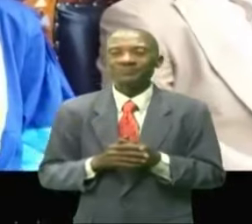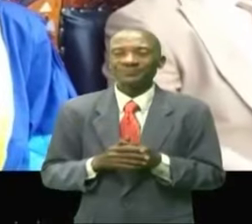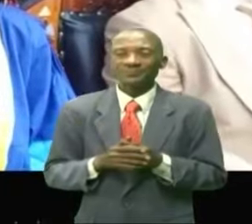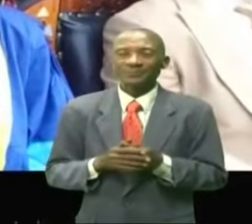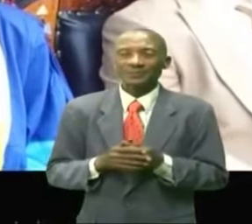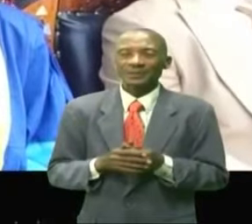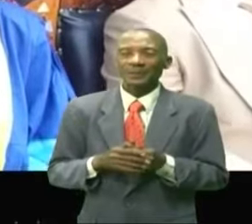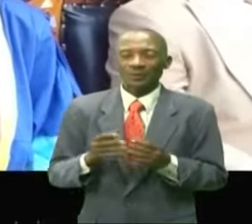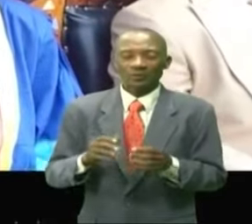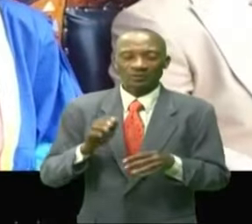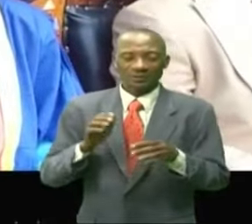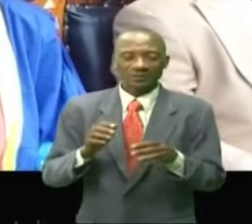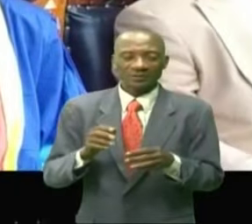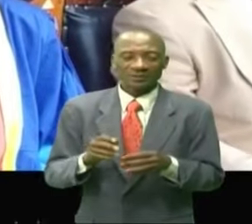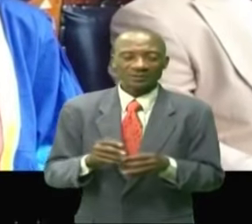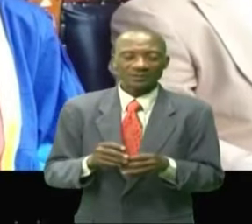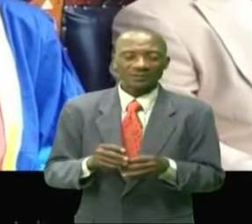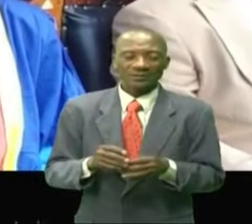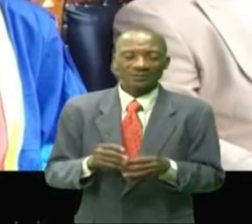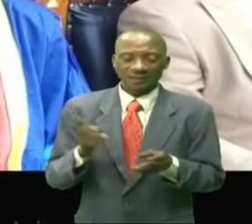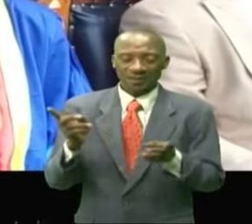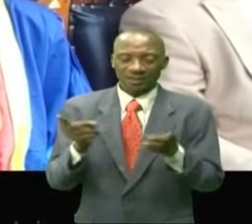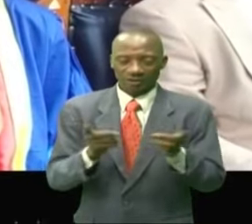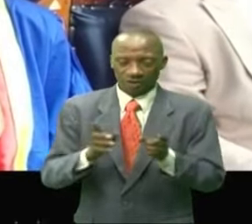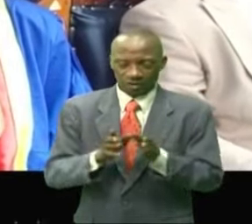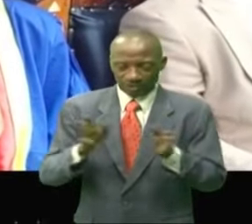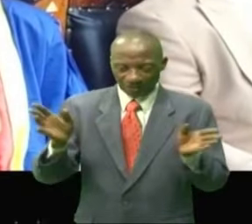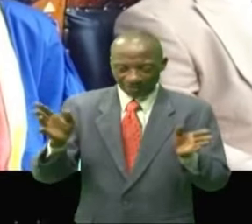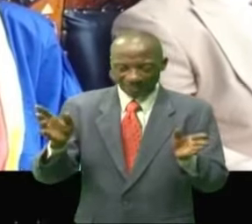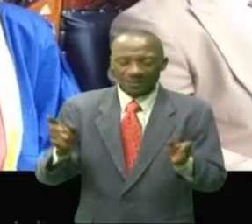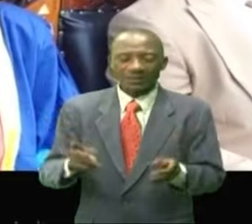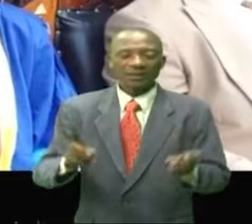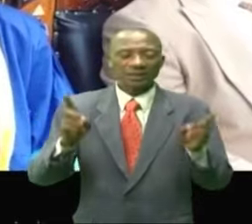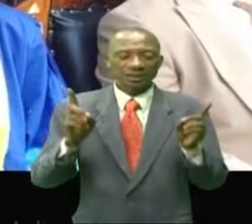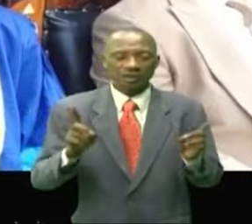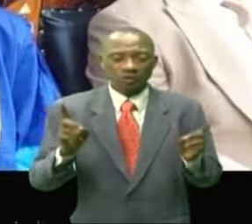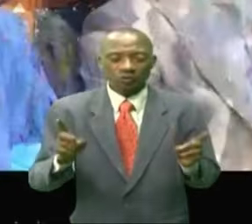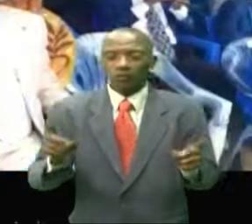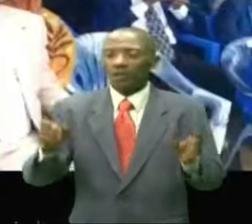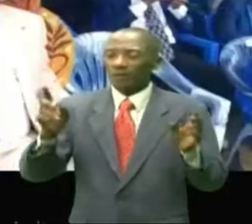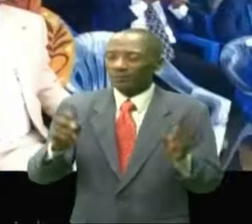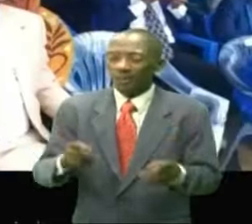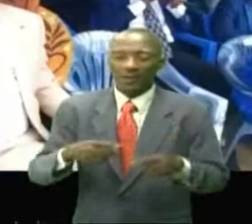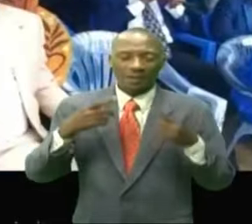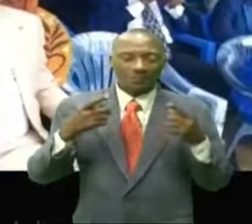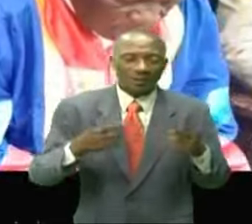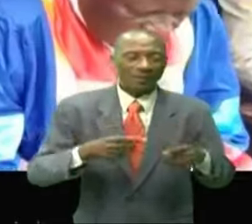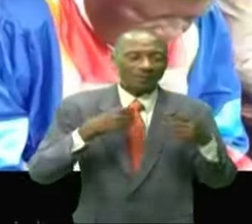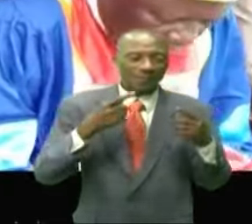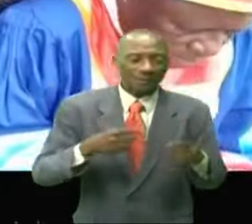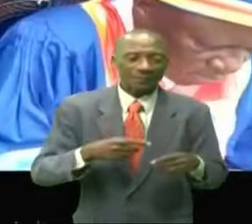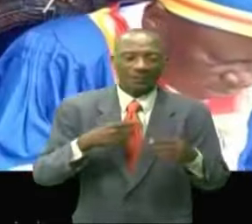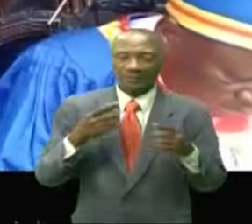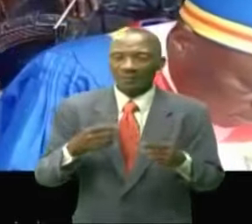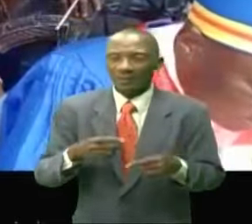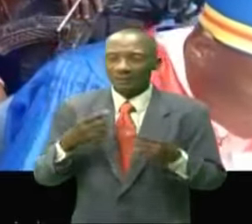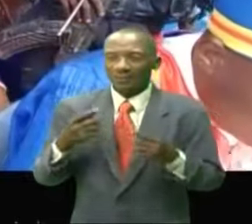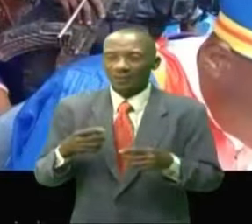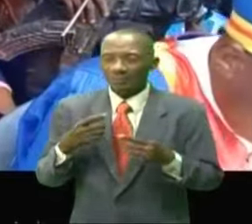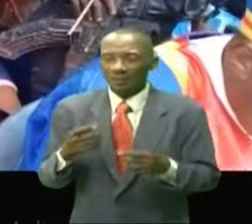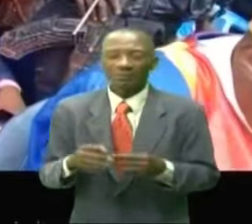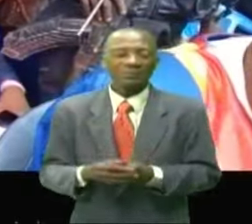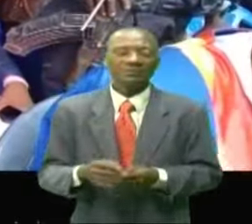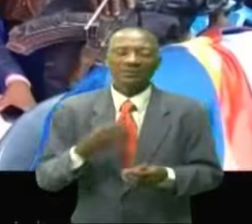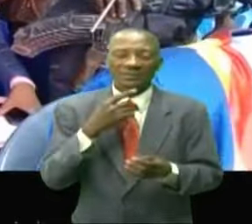politique générale, le professeur associé Otomi Kwemiam de l'ISP Mweka a rendu un